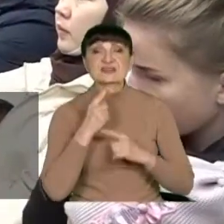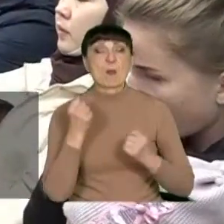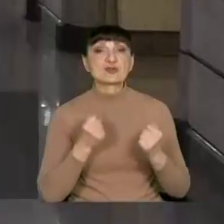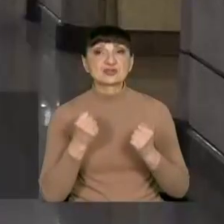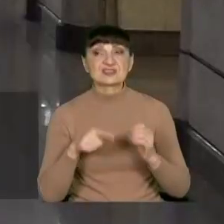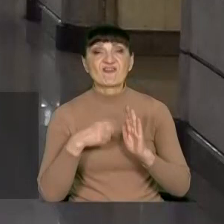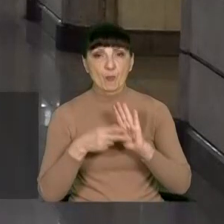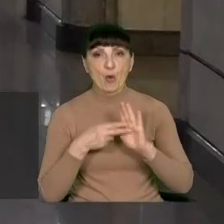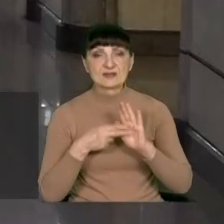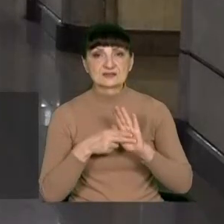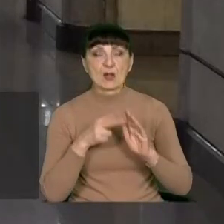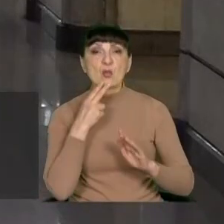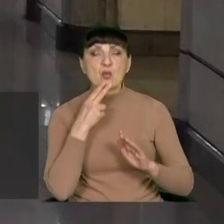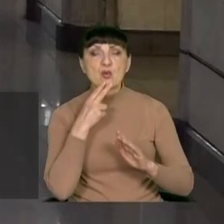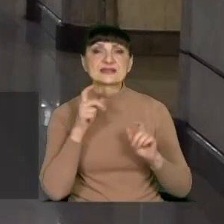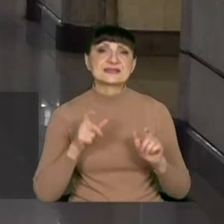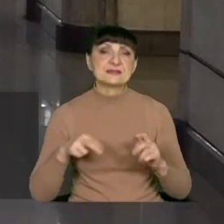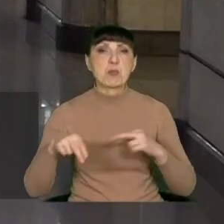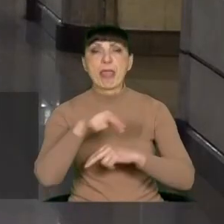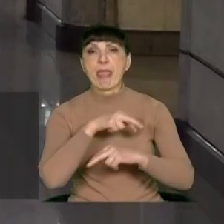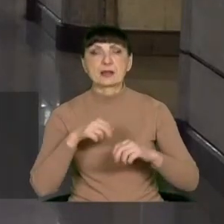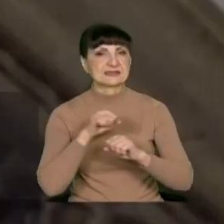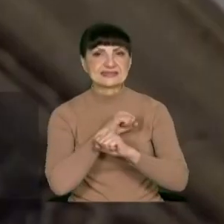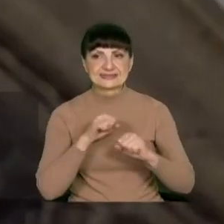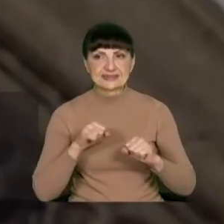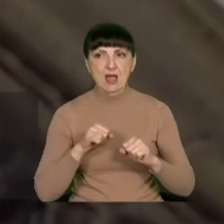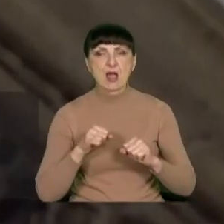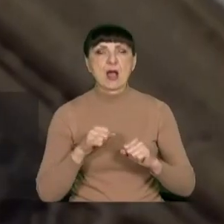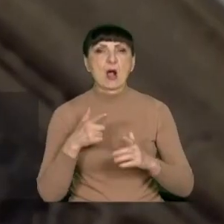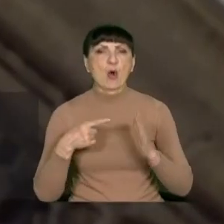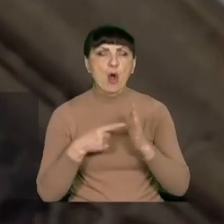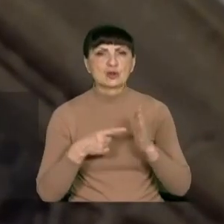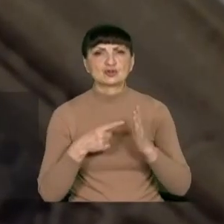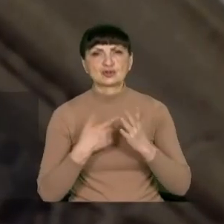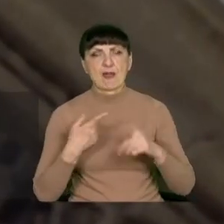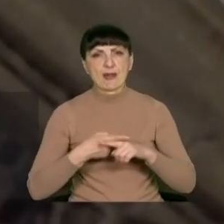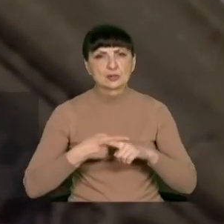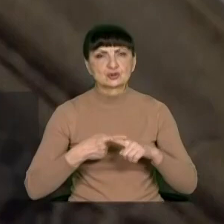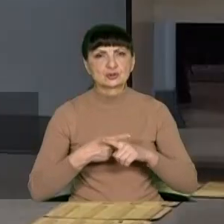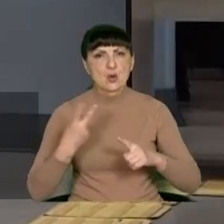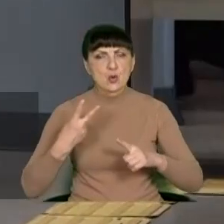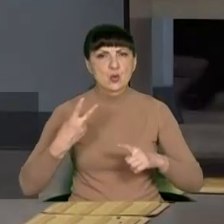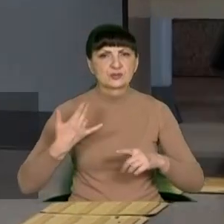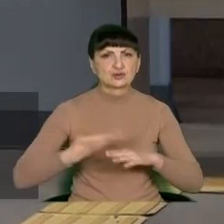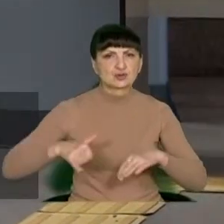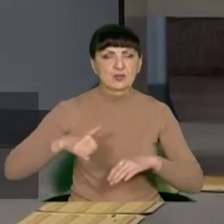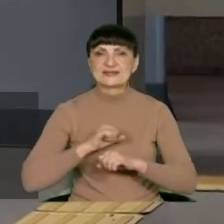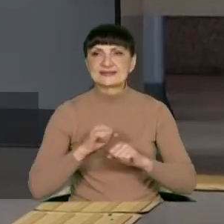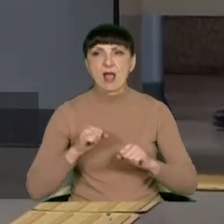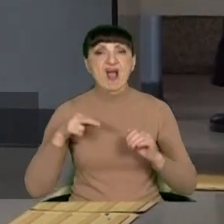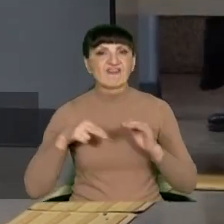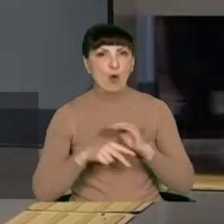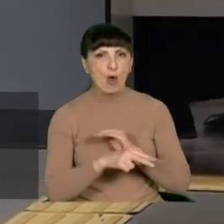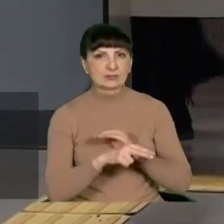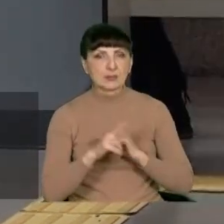поездах запрещается курить, сидеть или бегать по эскалатору, заносить колющие, режущие и крупногабаритные предметы. У входа в метро